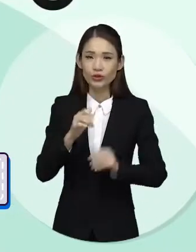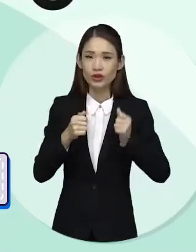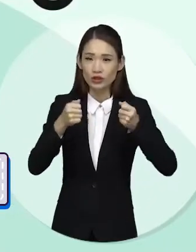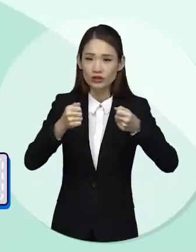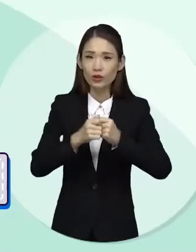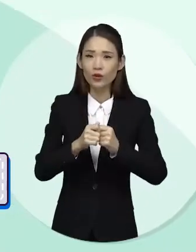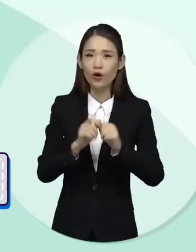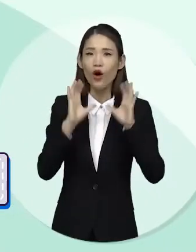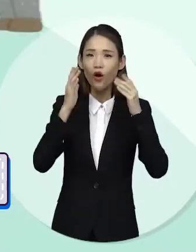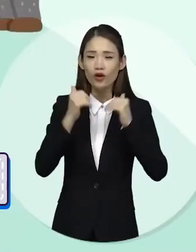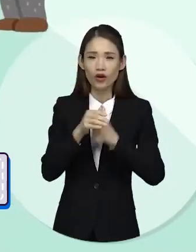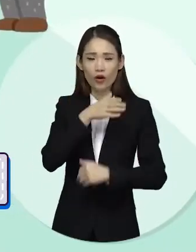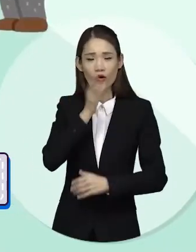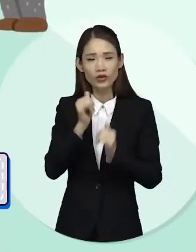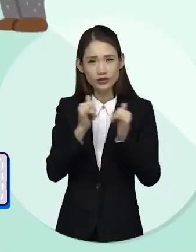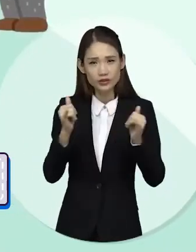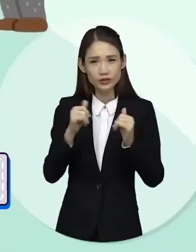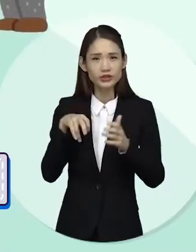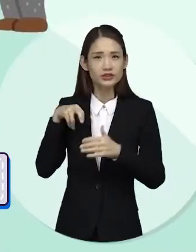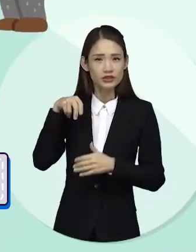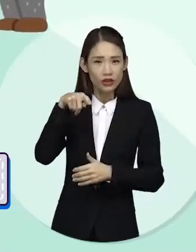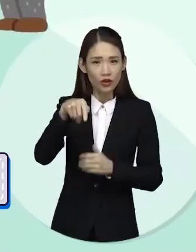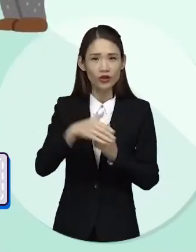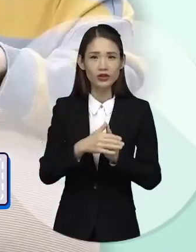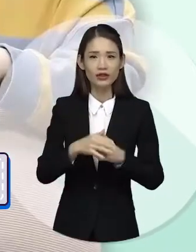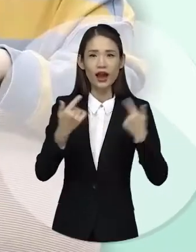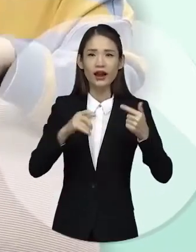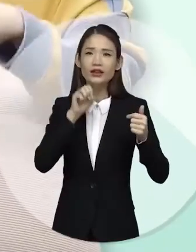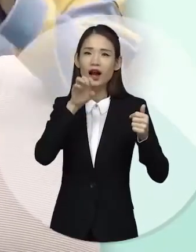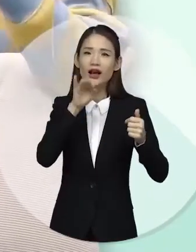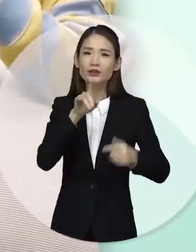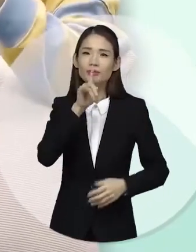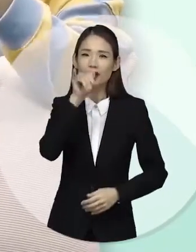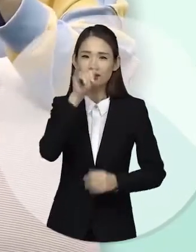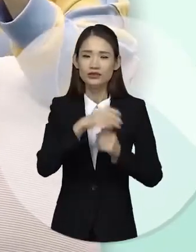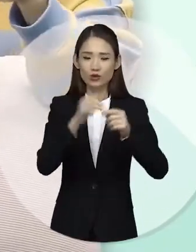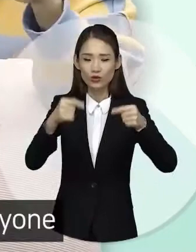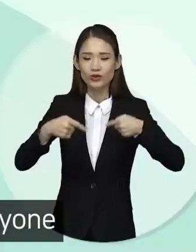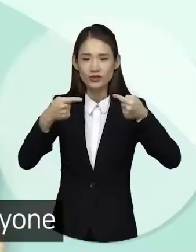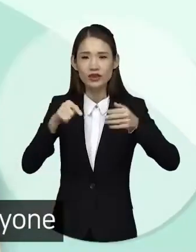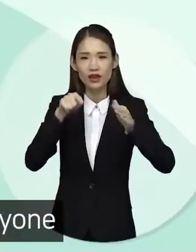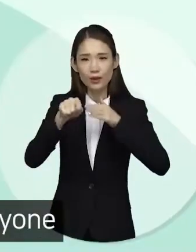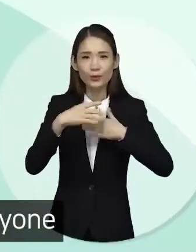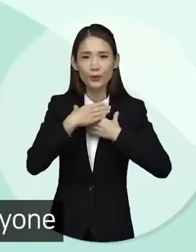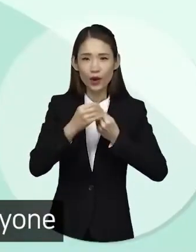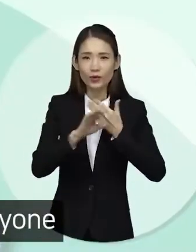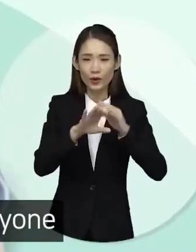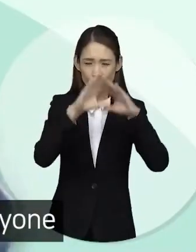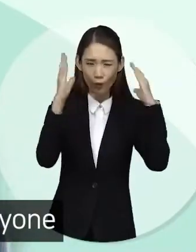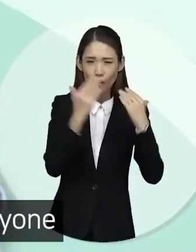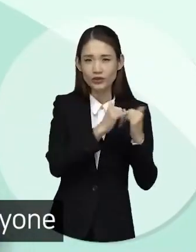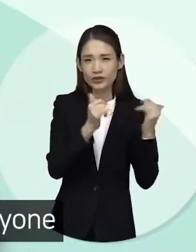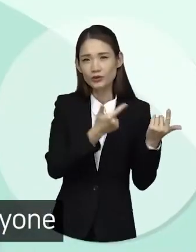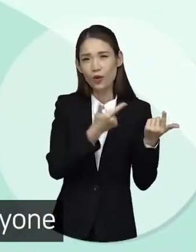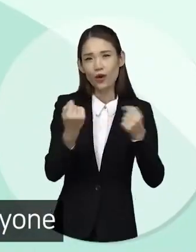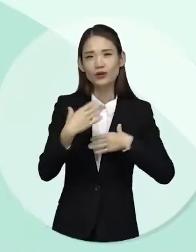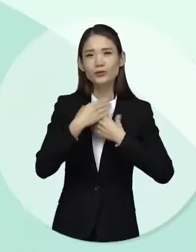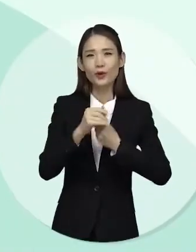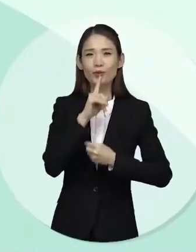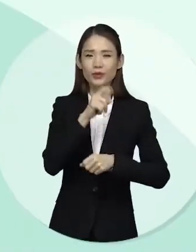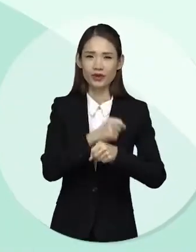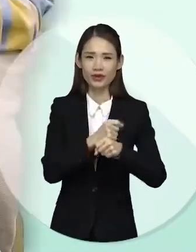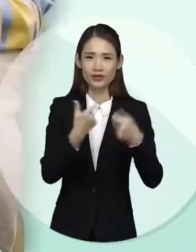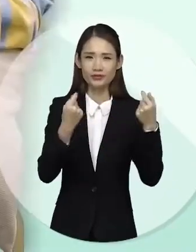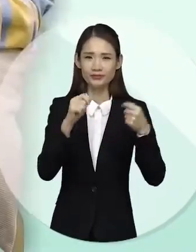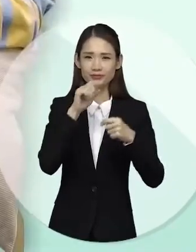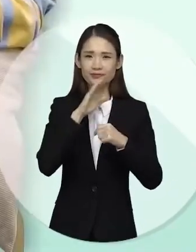유모차도 지나갈 수 있고 아니면 뭐 어르신분들이 지나갈 수도 있는 거잖아요. 내가 항상 하는 말이 있잖아. 휠체어가 편하면 다 모든 사람이 편하다. 이건